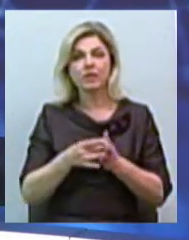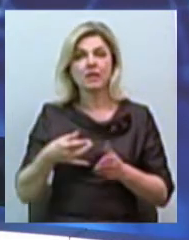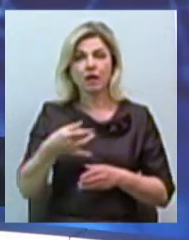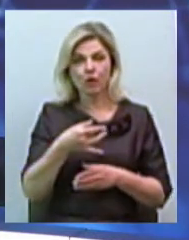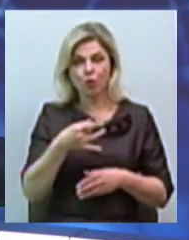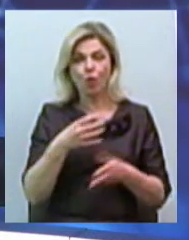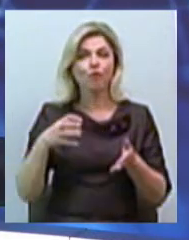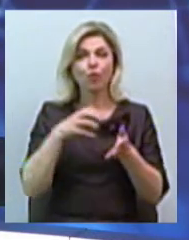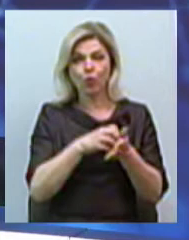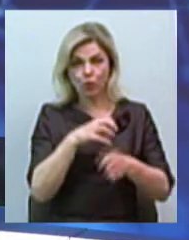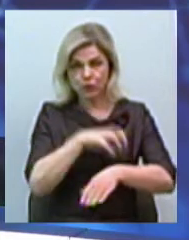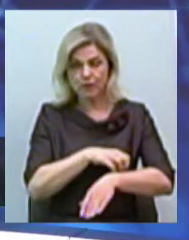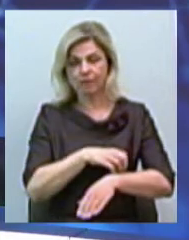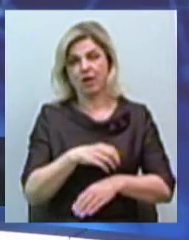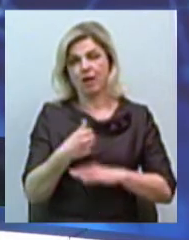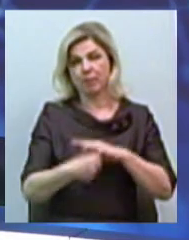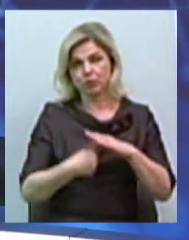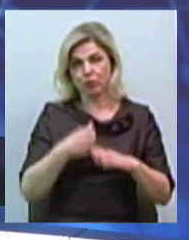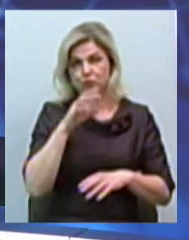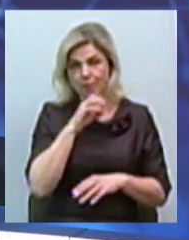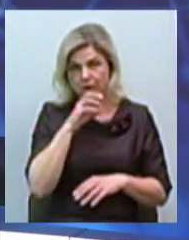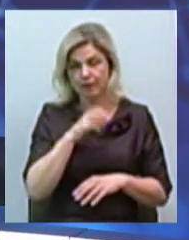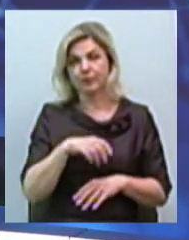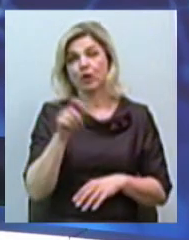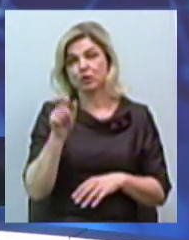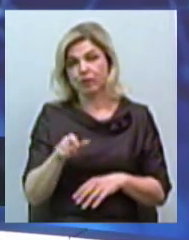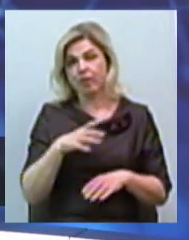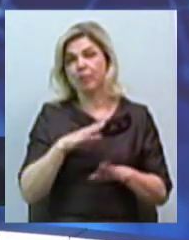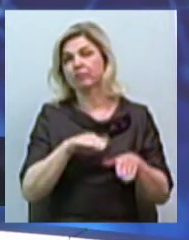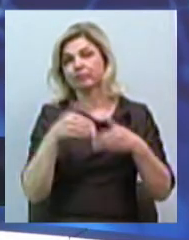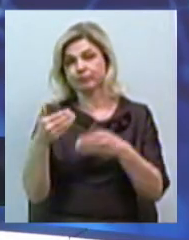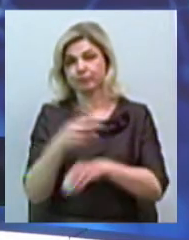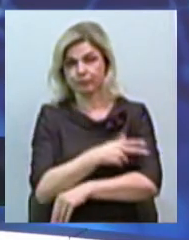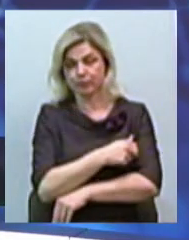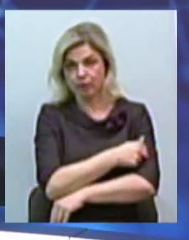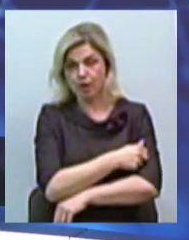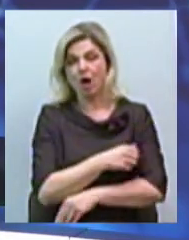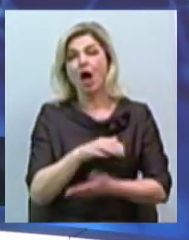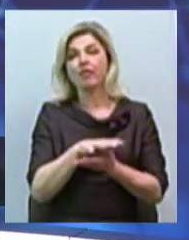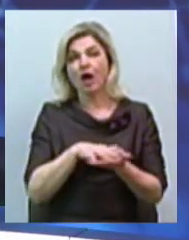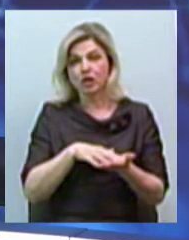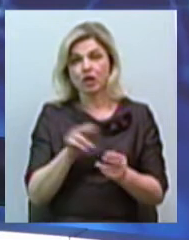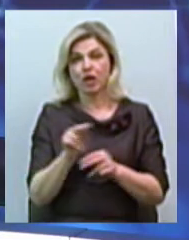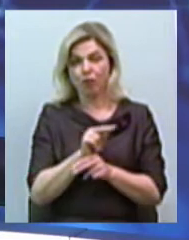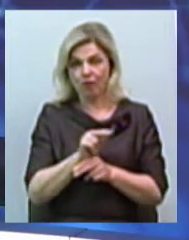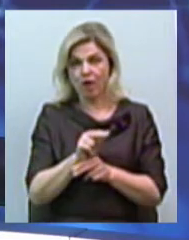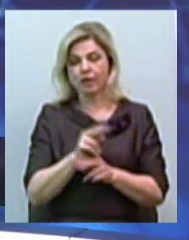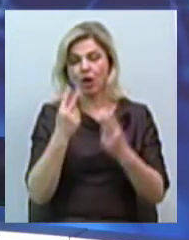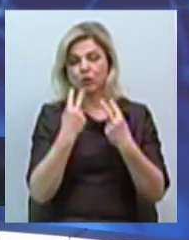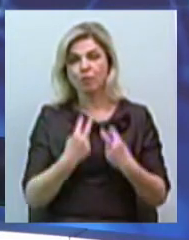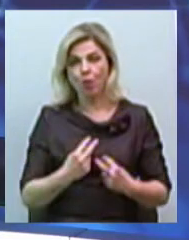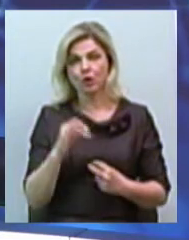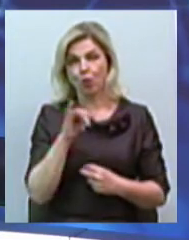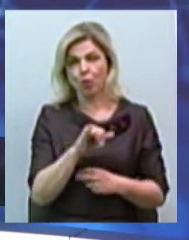вкусив безпритульний собака. Чоловік звернувся за медичною допомогою, але від подальшого лікування, огляду у травматолога